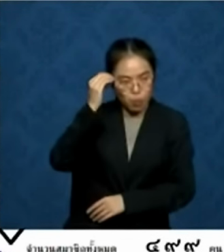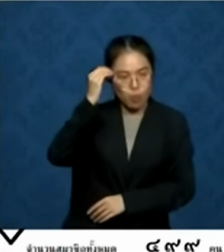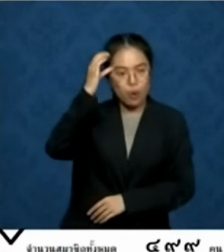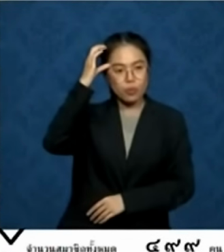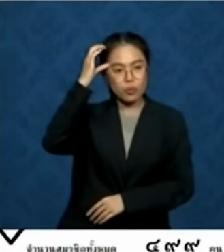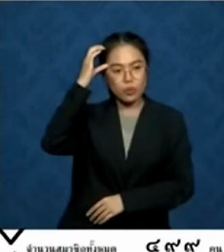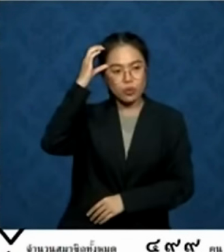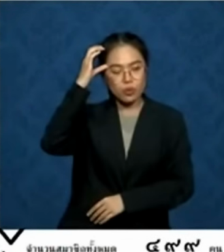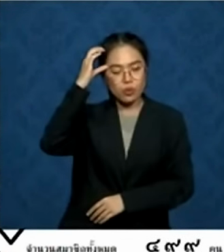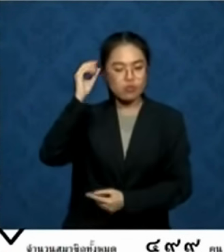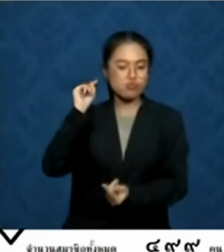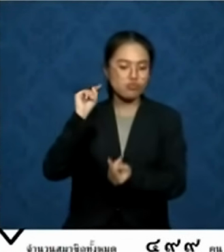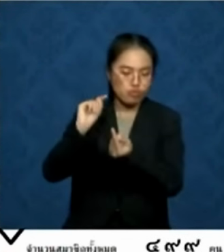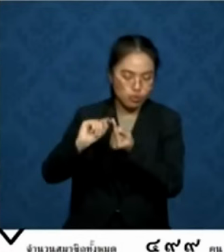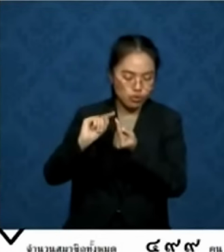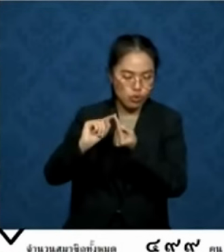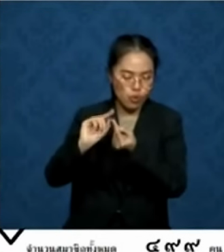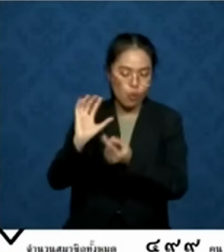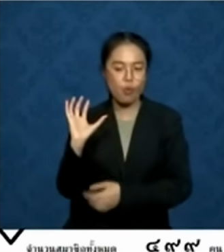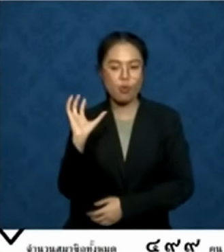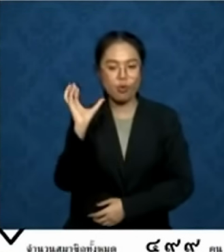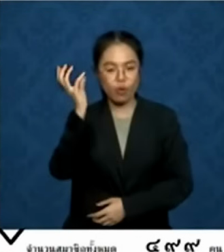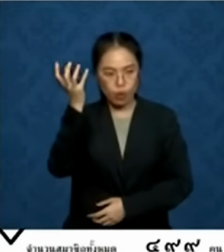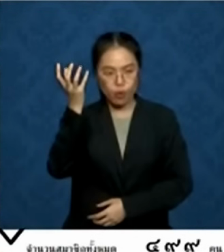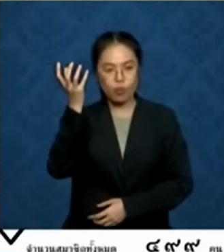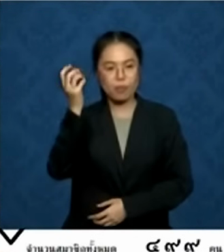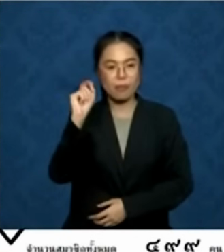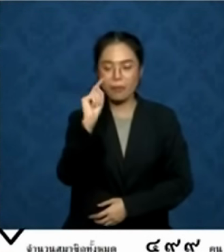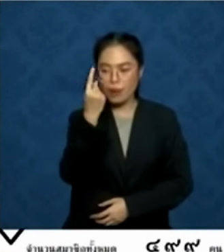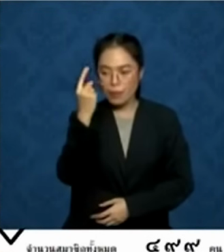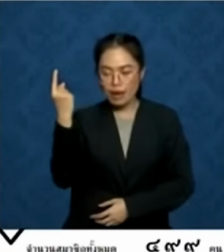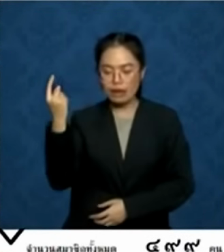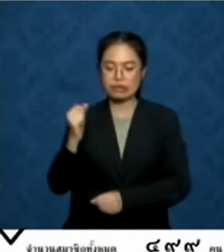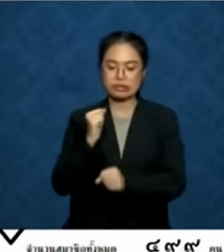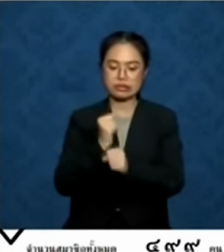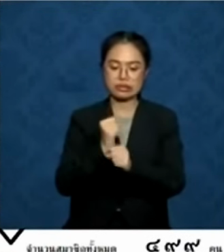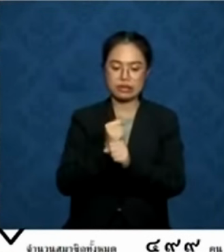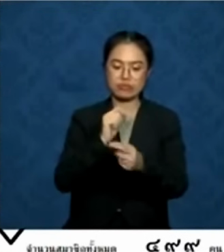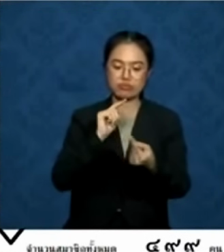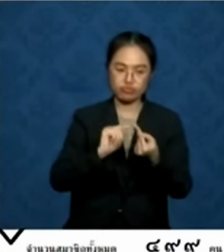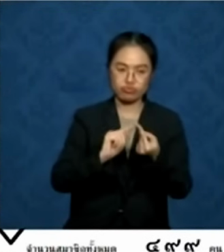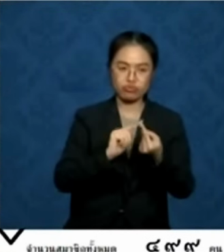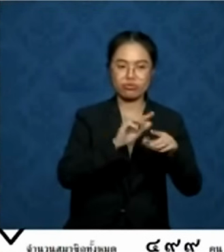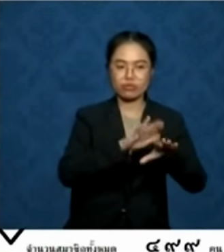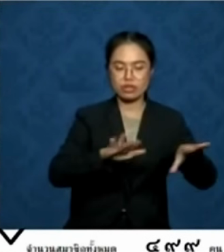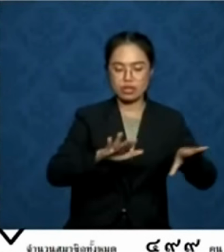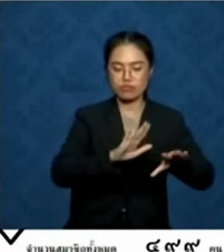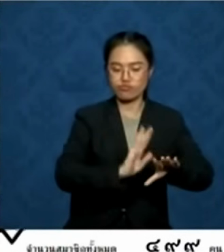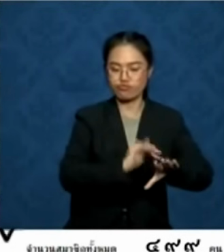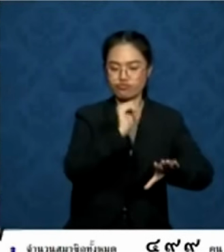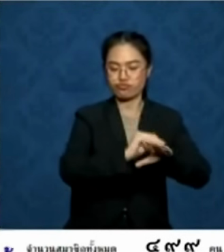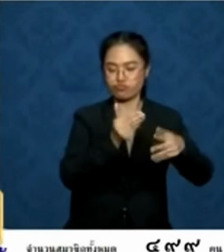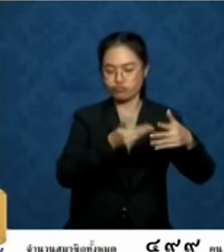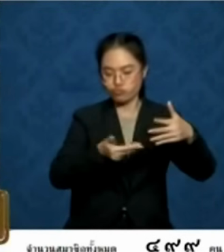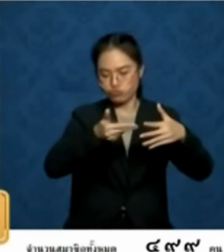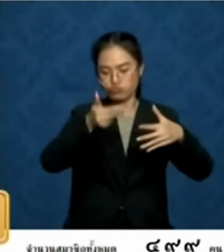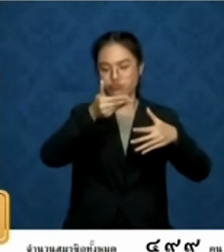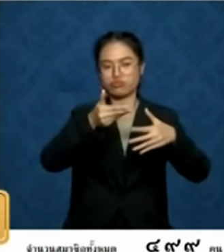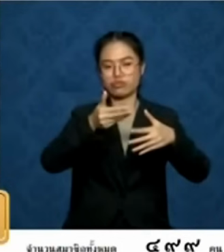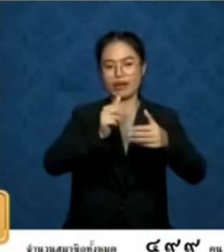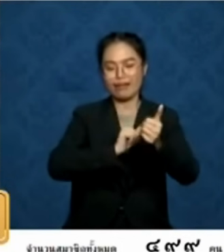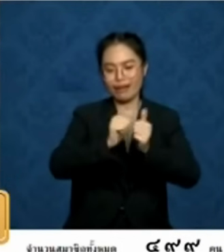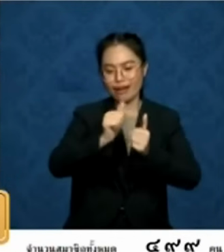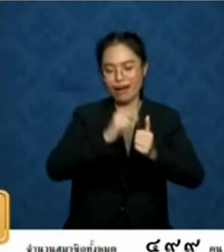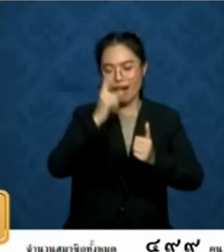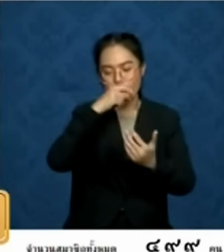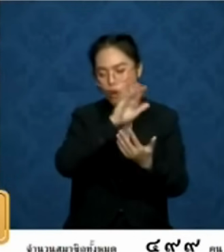การเปลี่ยนแปลงในศตวรรษที่21ผลิตและพัฒนากำลังคนอุดมศึกษาเพื่อเพิ่มขีดความสามารถในการแข่งขันของประเทศจั